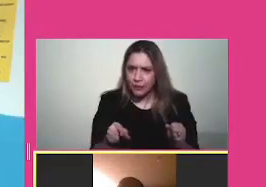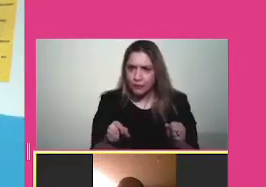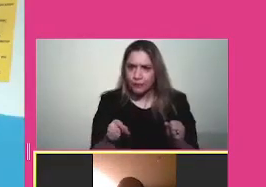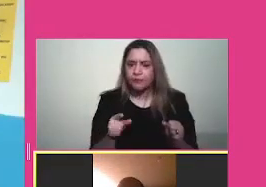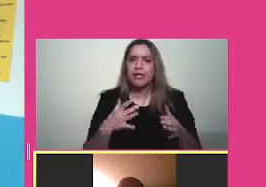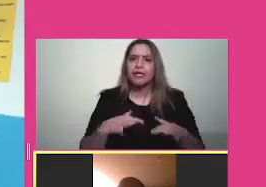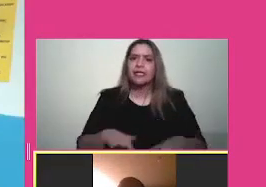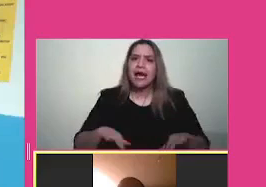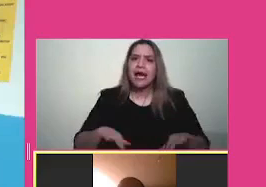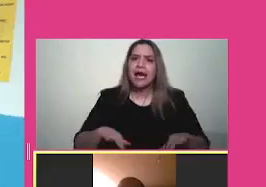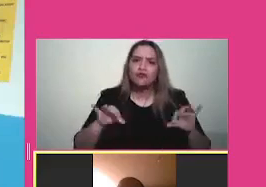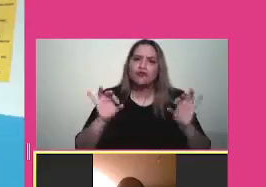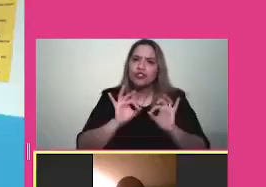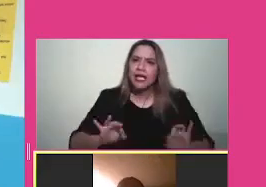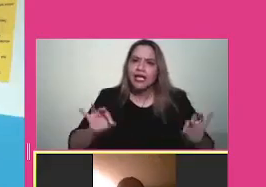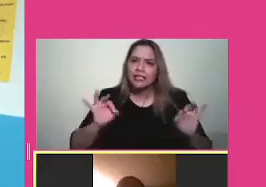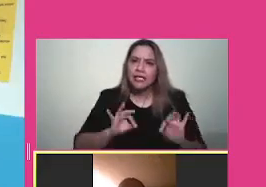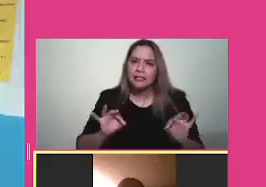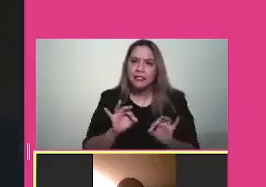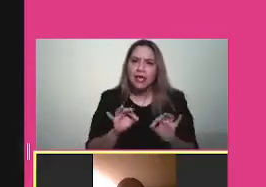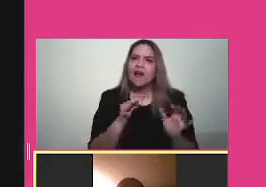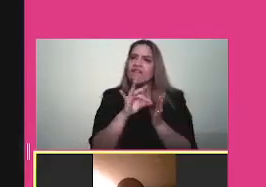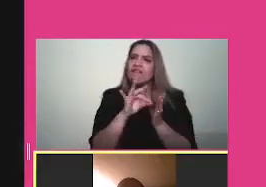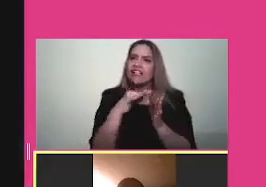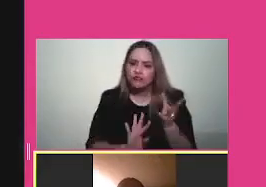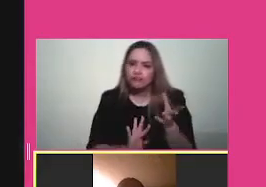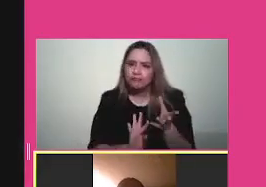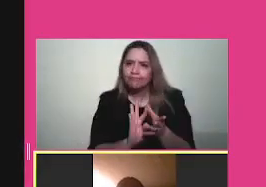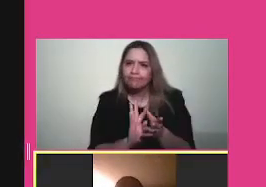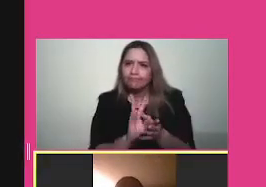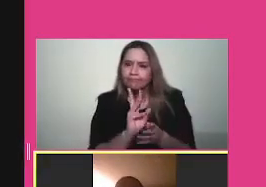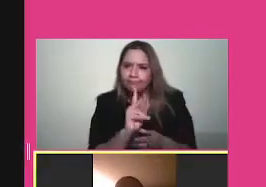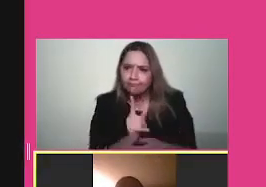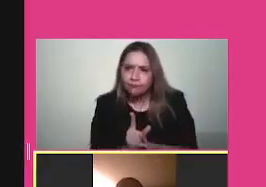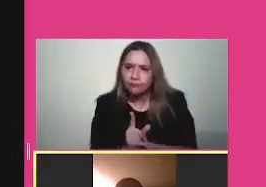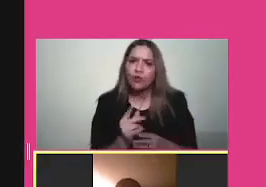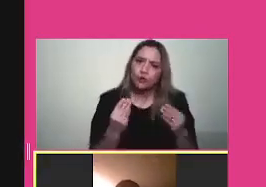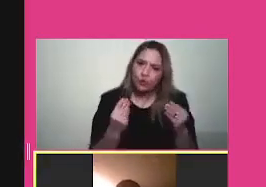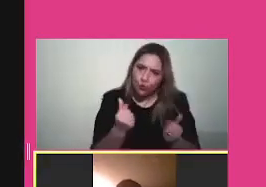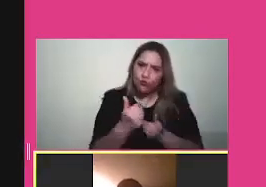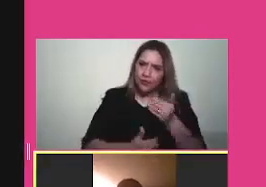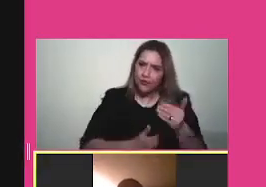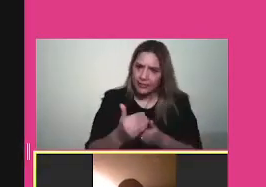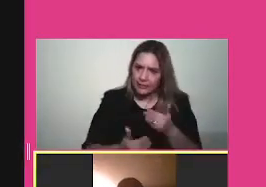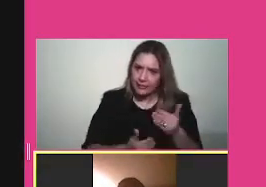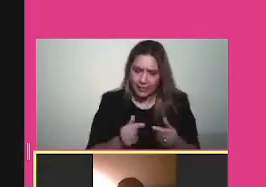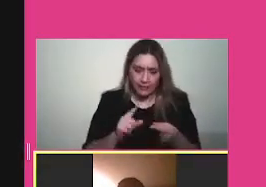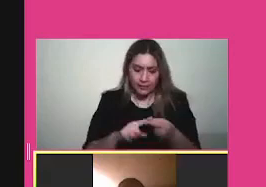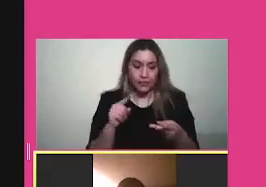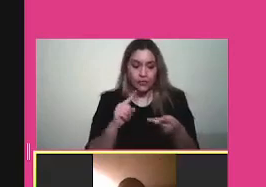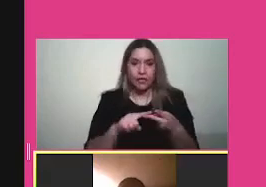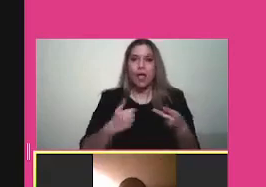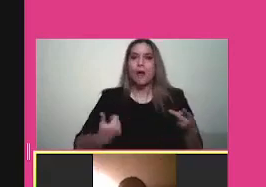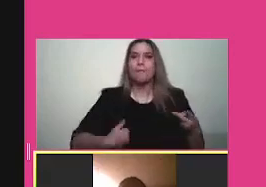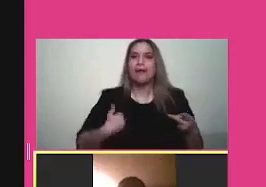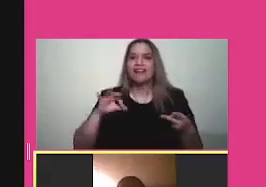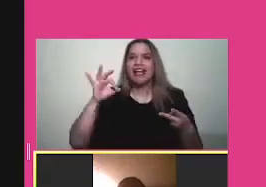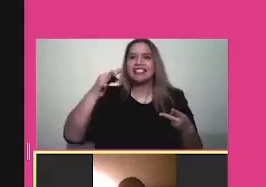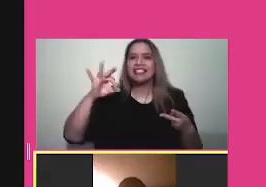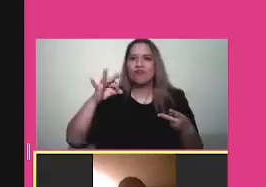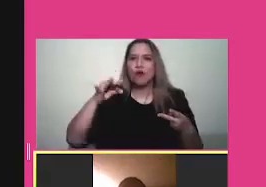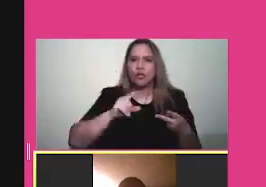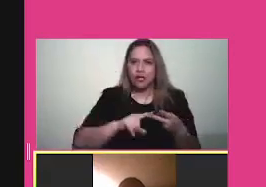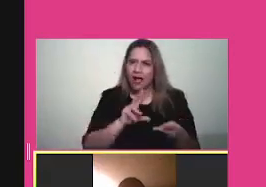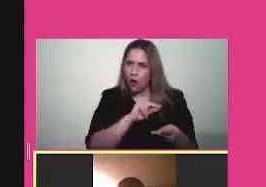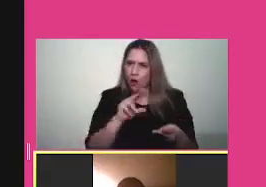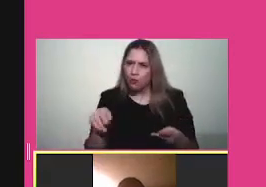αρχίσουν σιγά σιγά και να βελτιώνουν την κατάστασή τους μέσα από διάφορες διαδικασίες. Τα συμβολικά παιχνίδια, όπως κάνουμε και στα best buddies